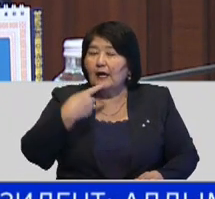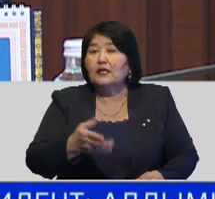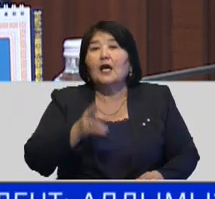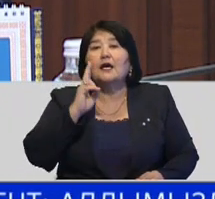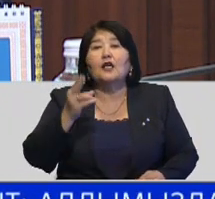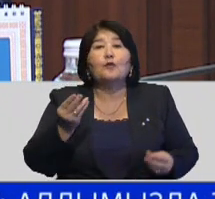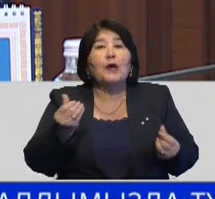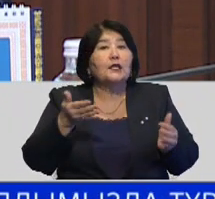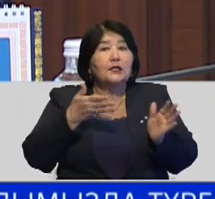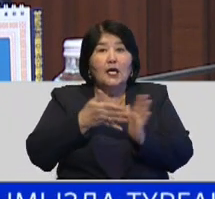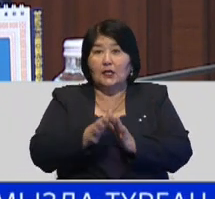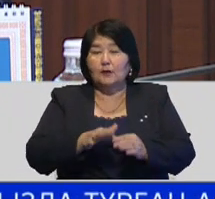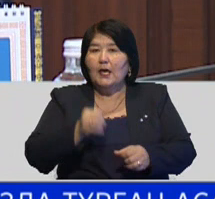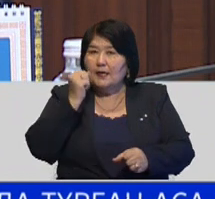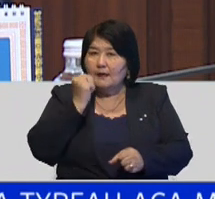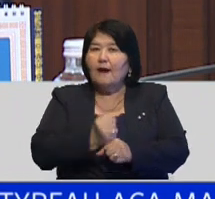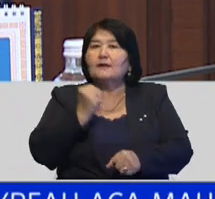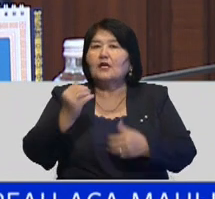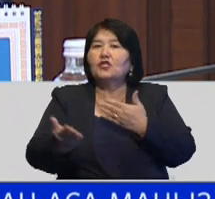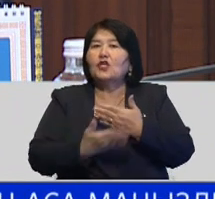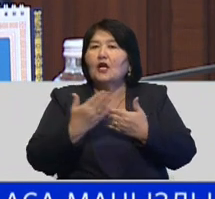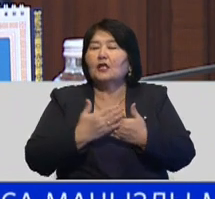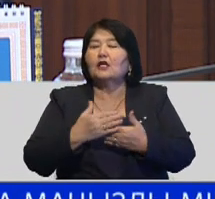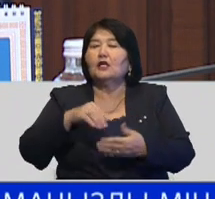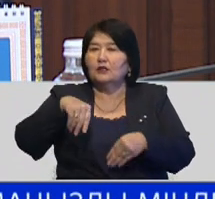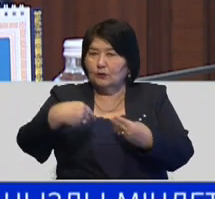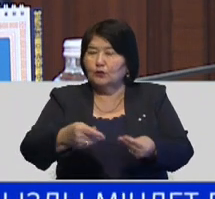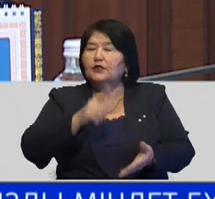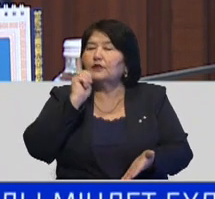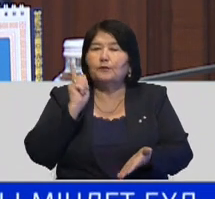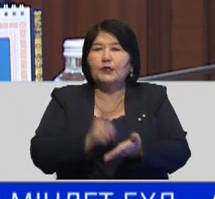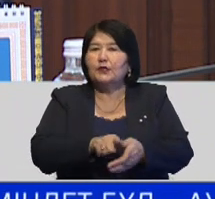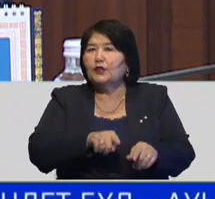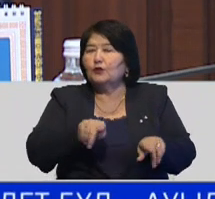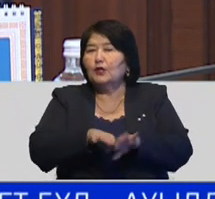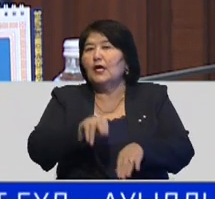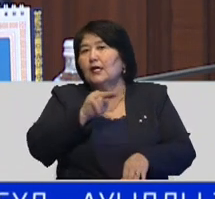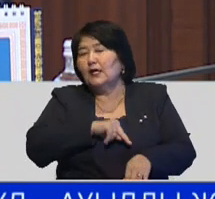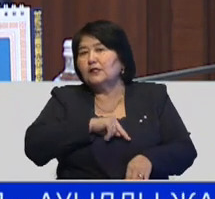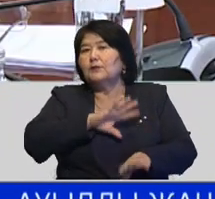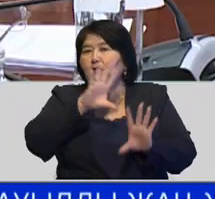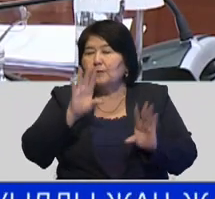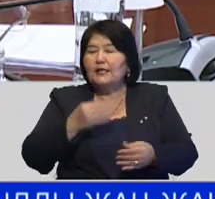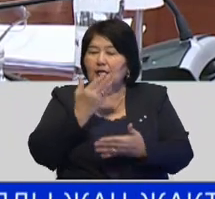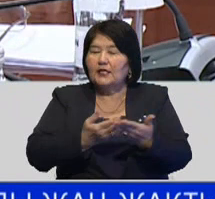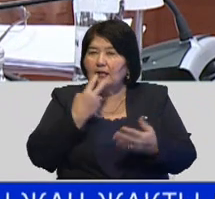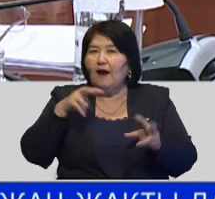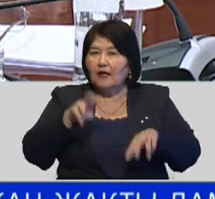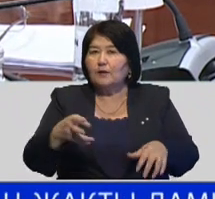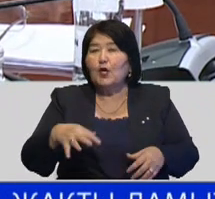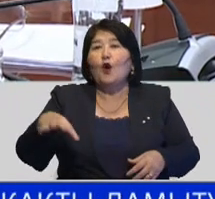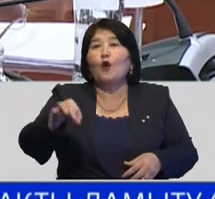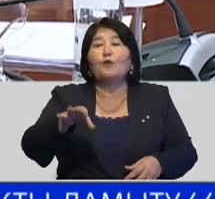Кім қаражатты игермейді, қатаң шаралар көріледі міндетті түрде. Қызметтік те мәселесін қараймыз. Облыста